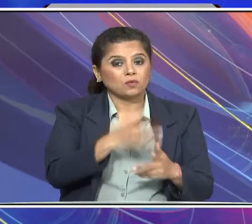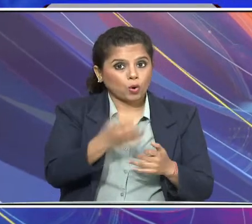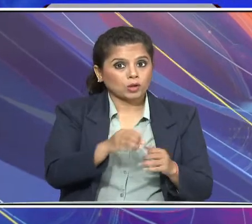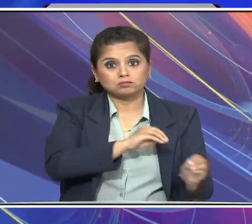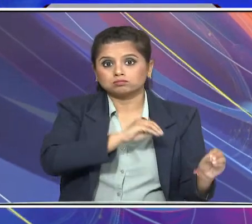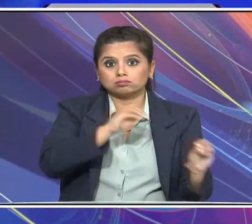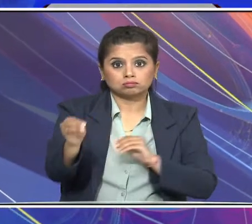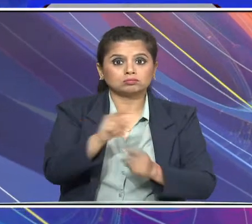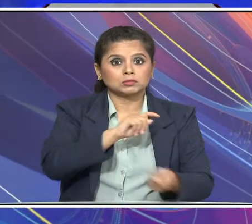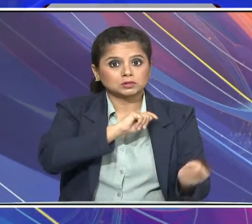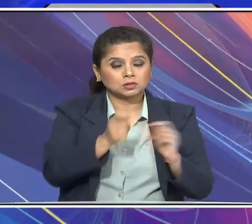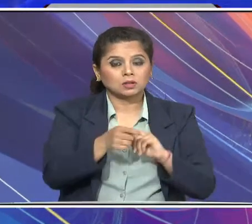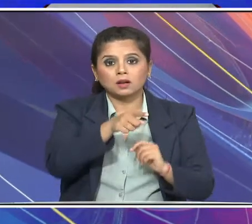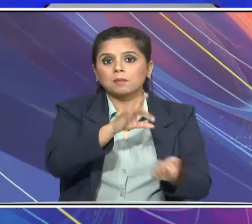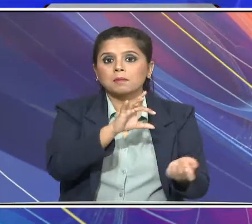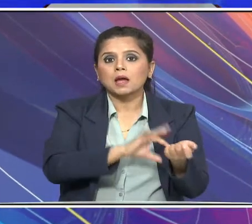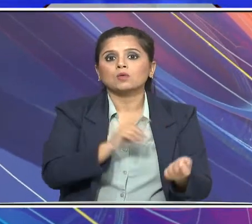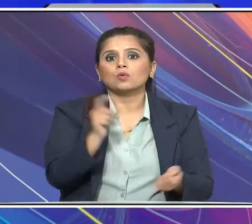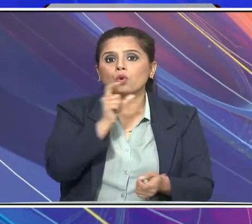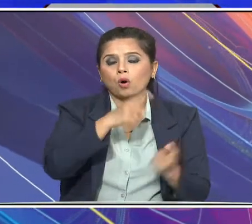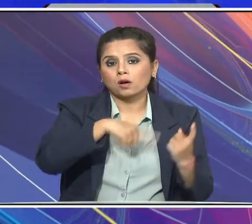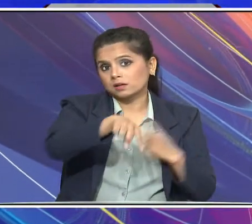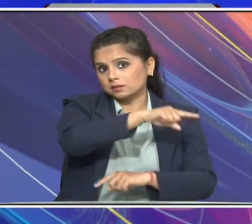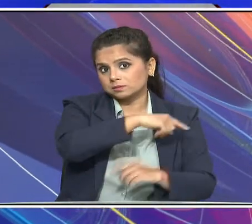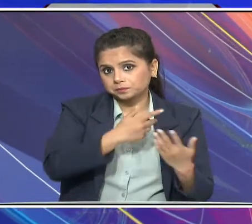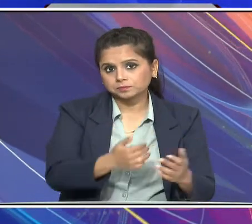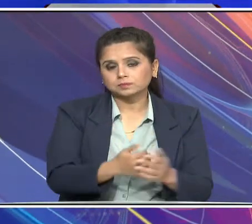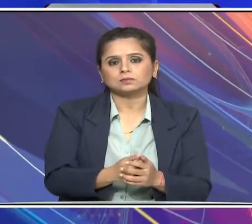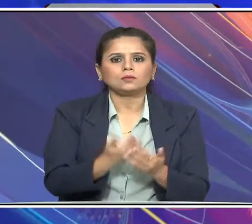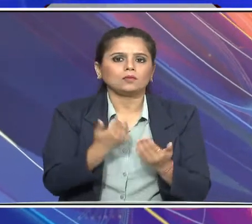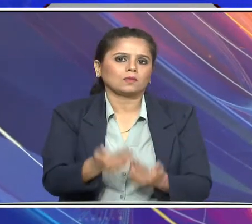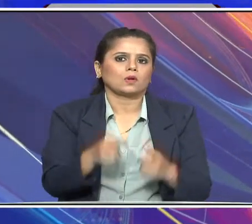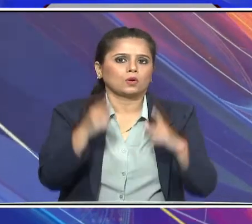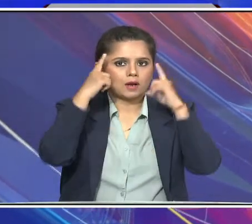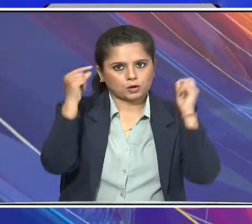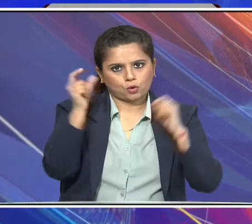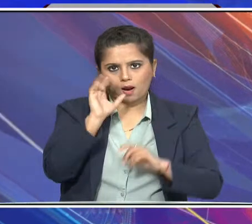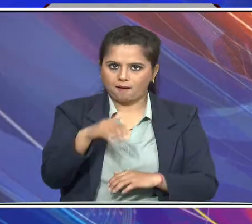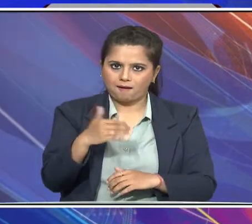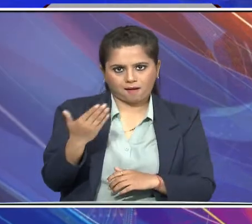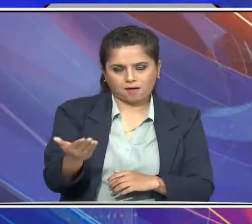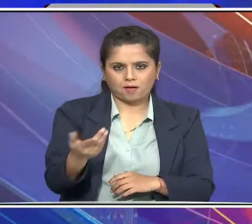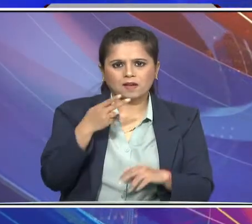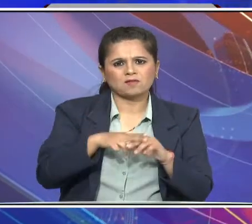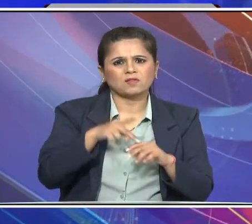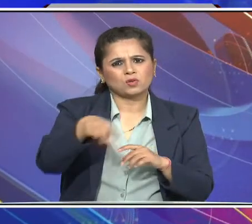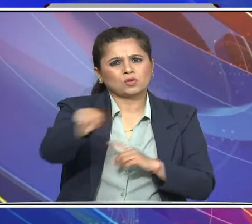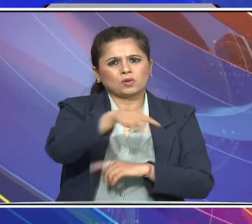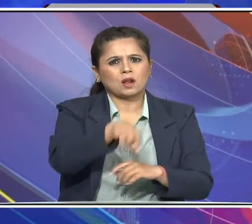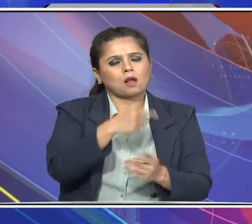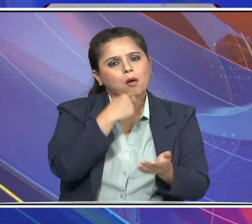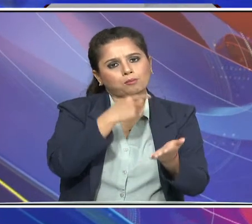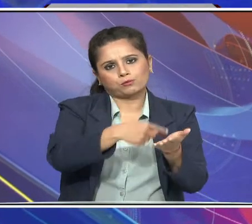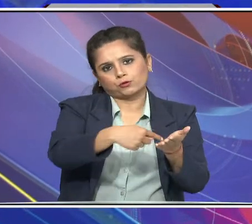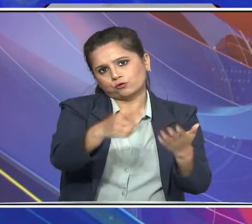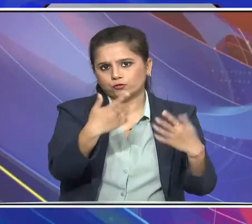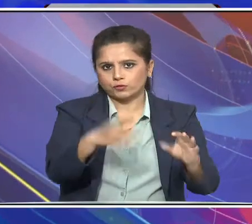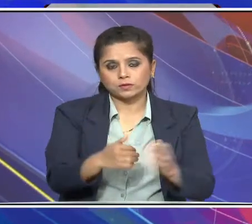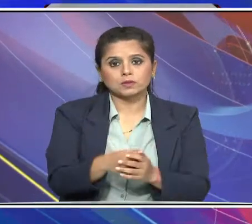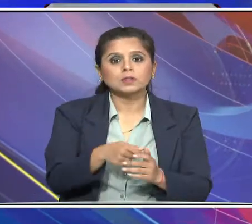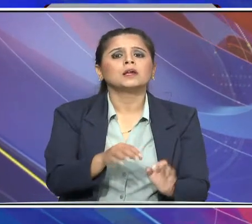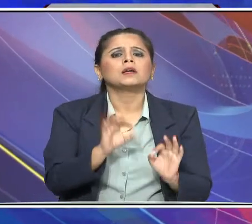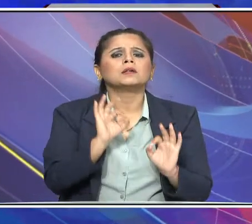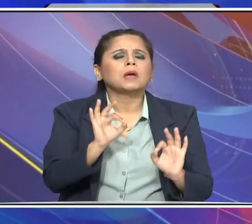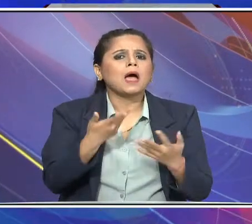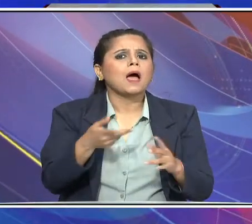की वहां वह मेडिकल कॉलेज में अभी नरसिंह कॉलेज है और आपने अभी सैंक्शन कर दी है तो खास कैसे